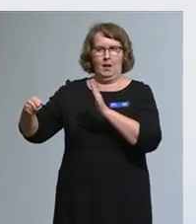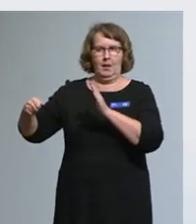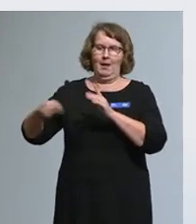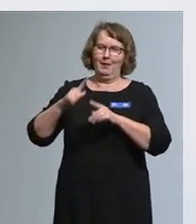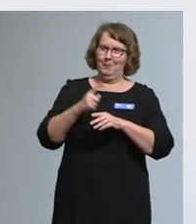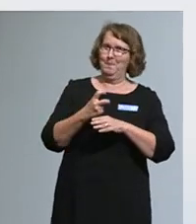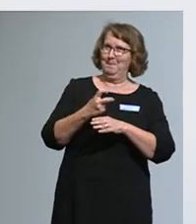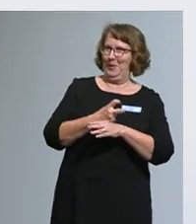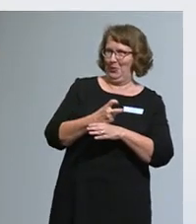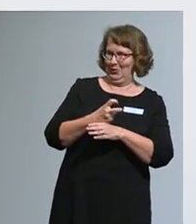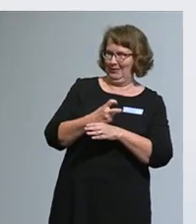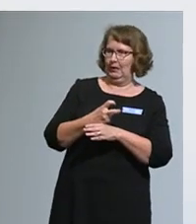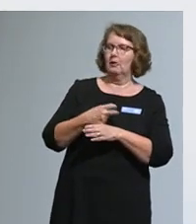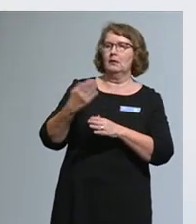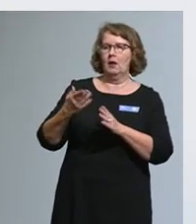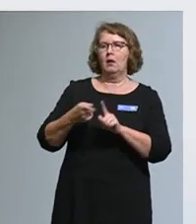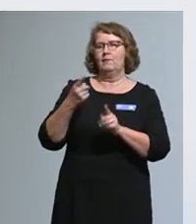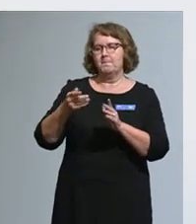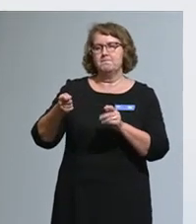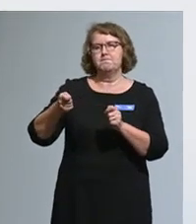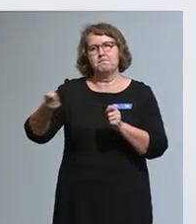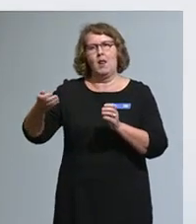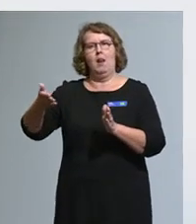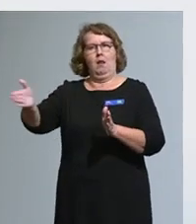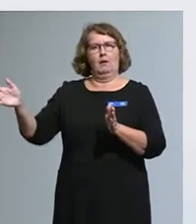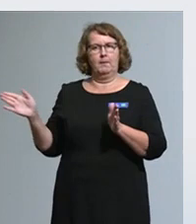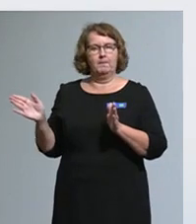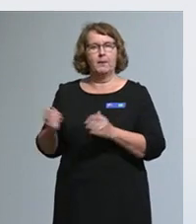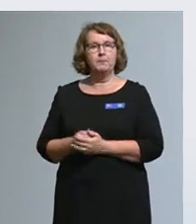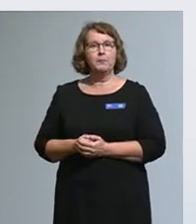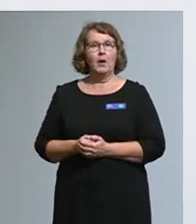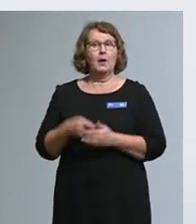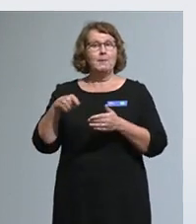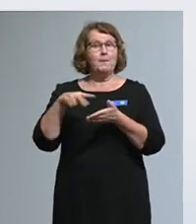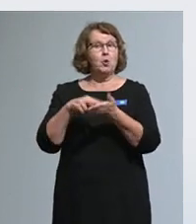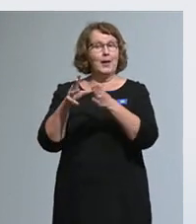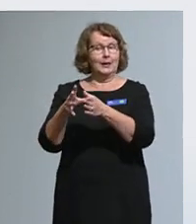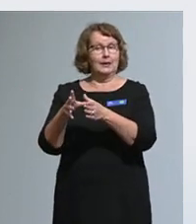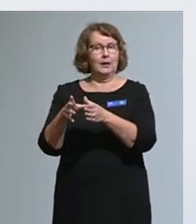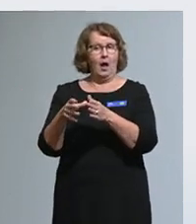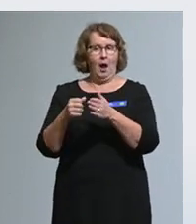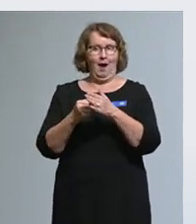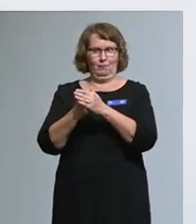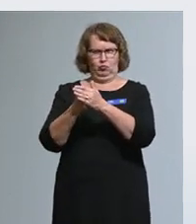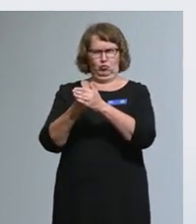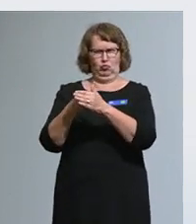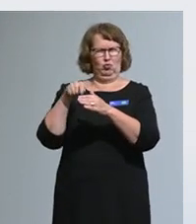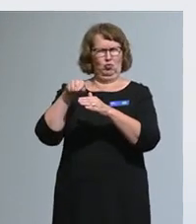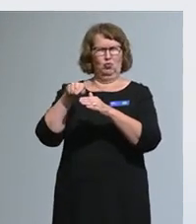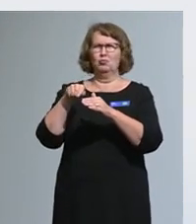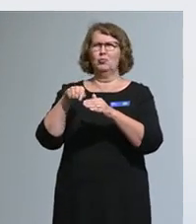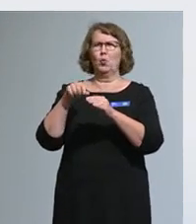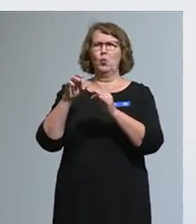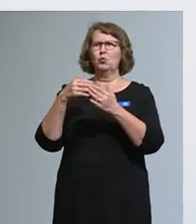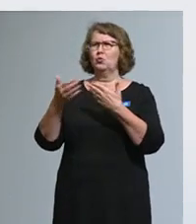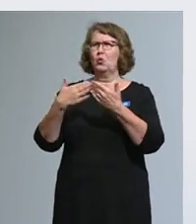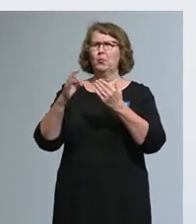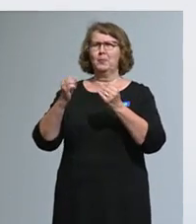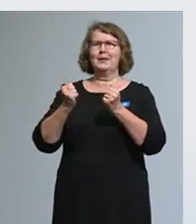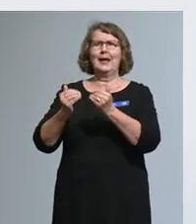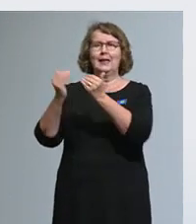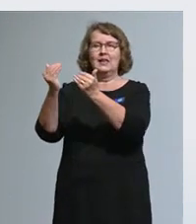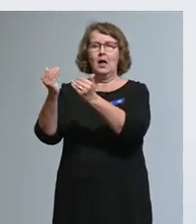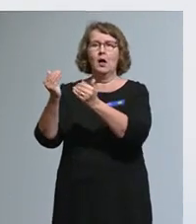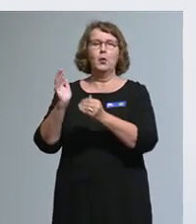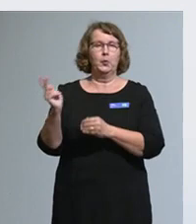Tässä on tehty kyselytutkimuksia tähän samaan projektiin liittyen tästä avustustoiminnan kehittämisestä. Ja tämä